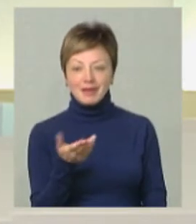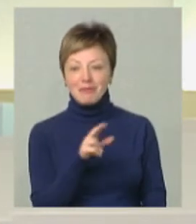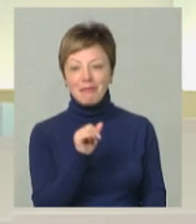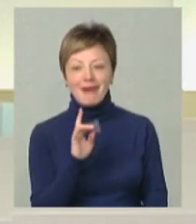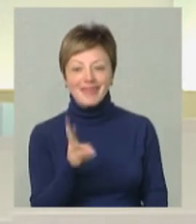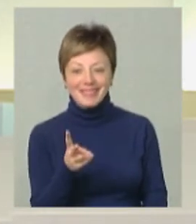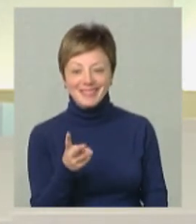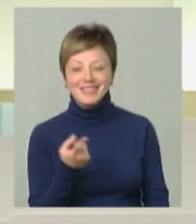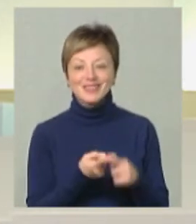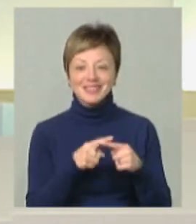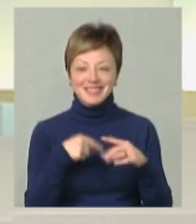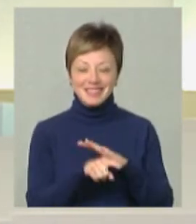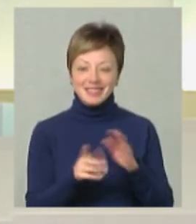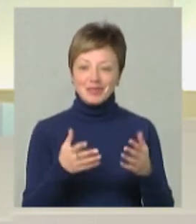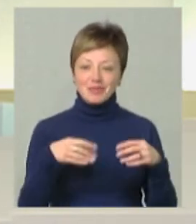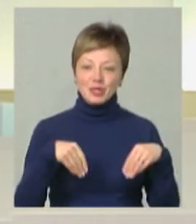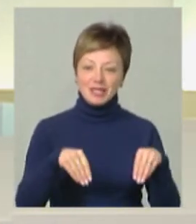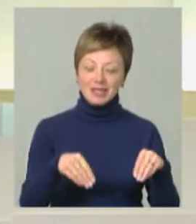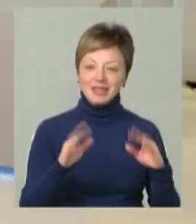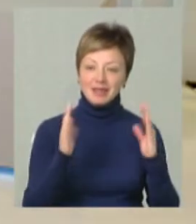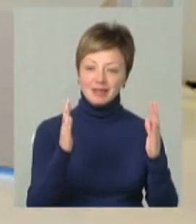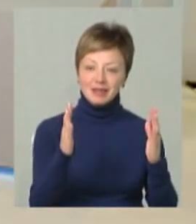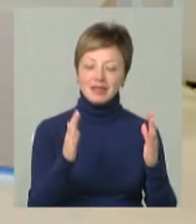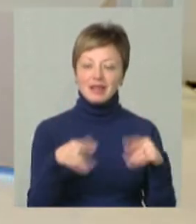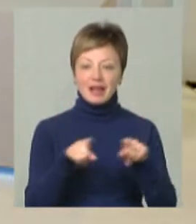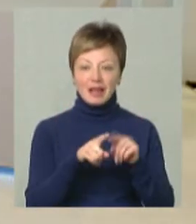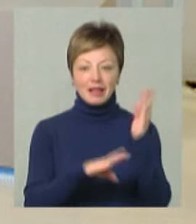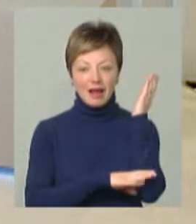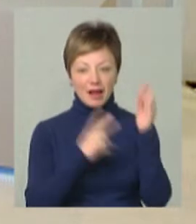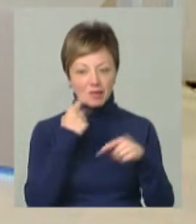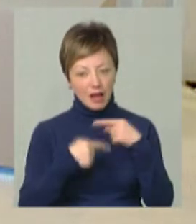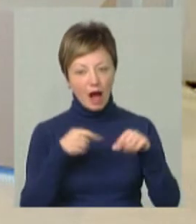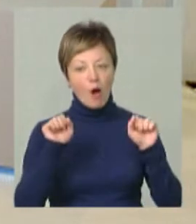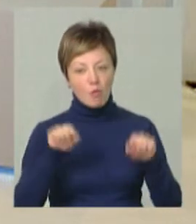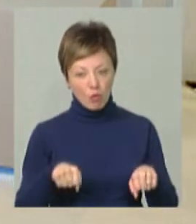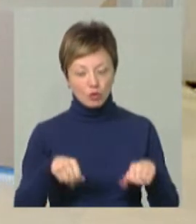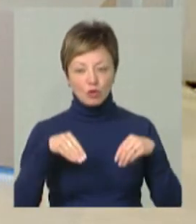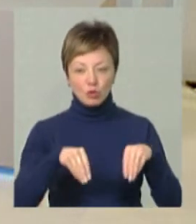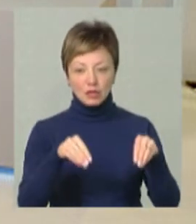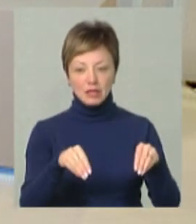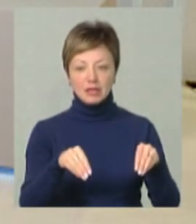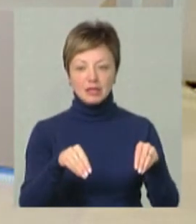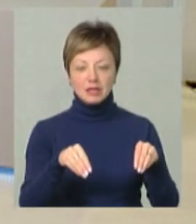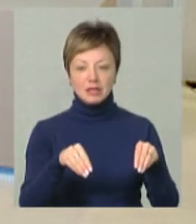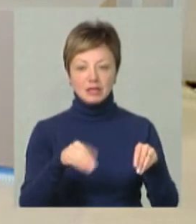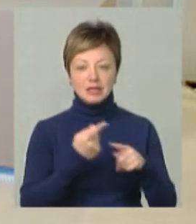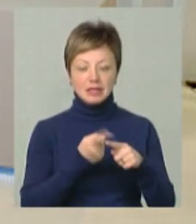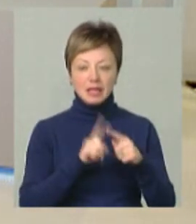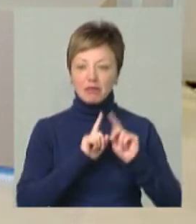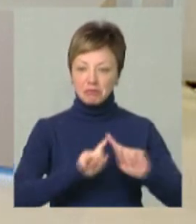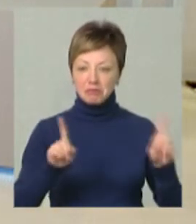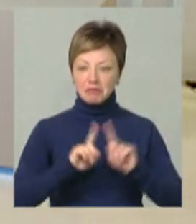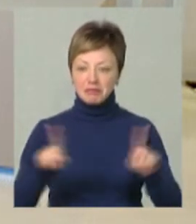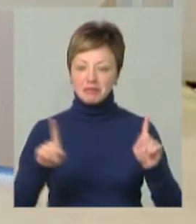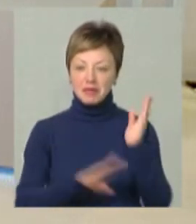парк. Посадити парк з таких дерев традиційних, а можна посадити з цих